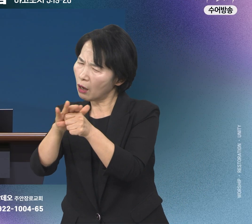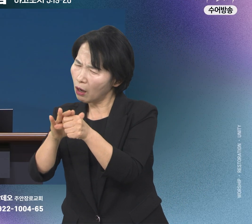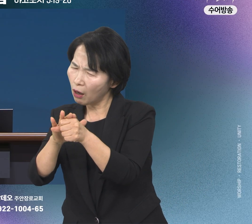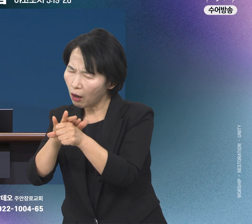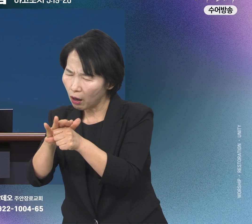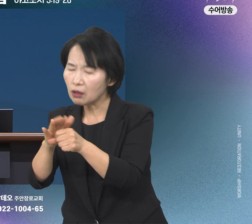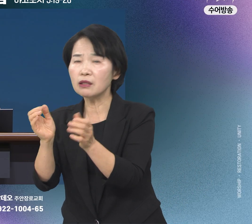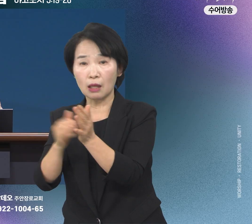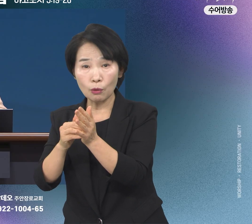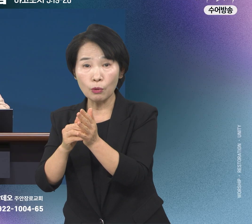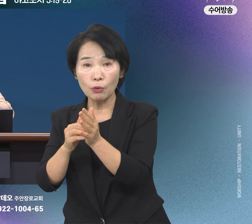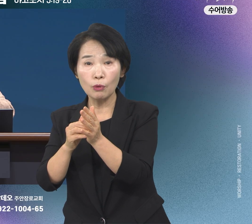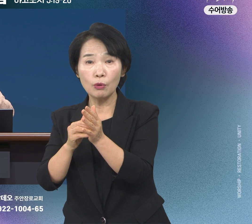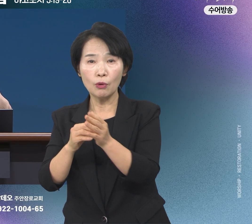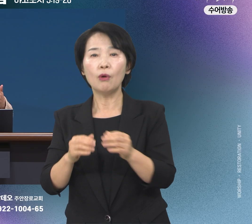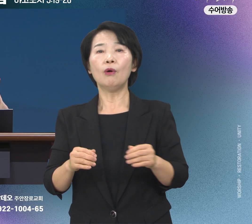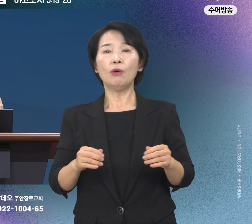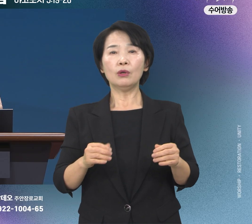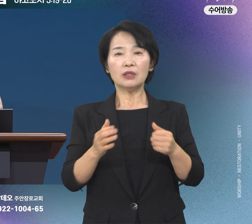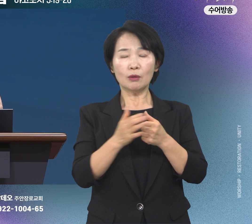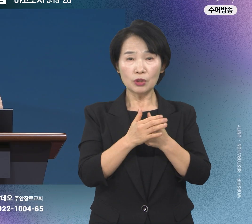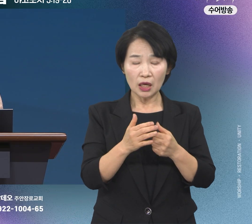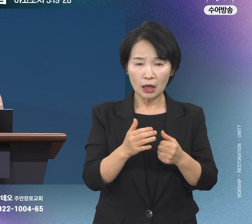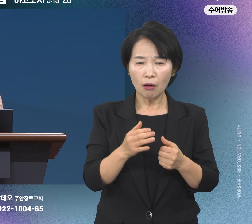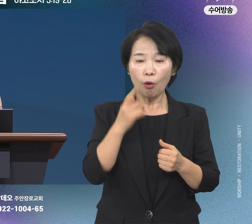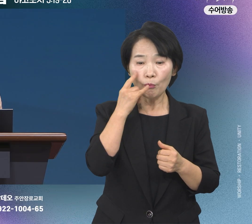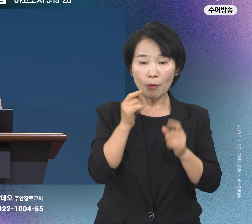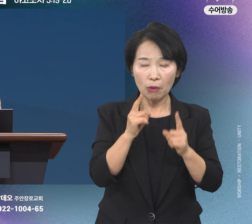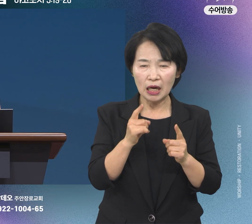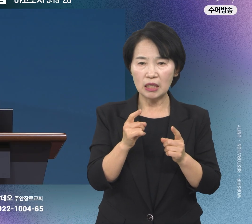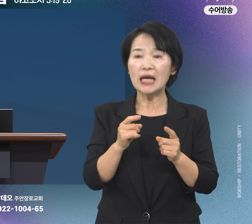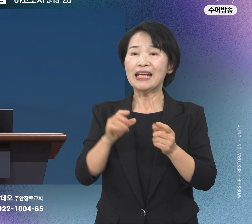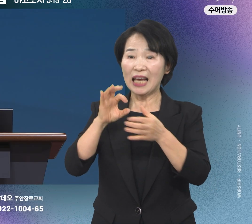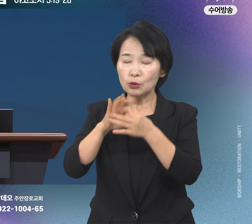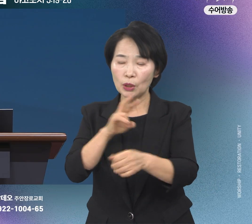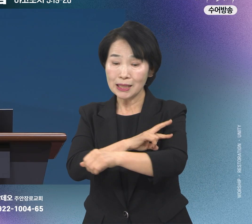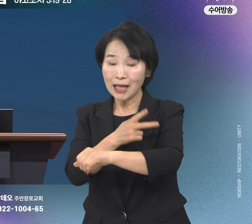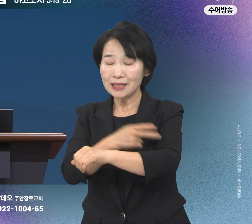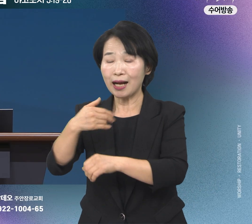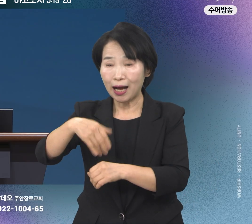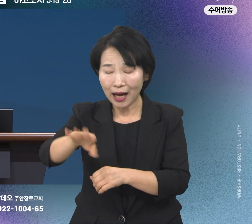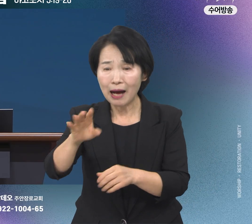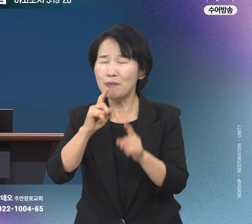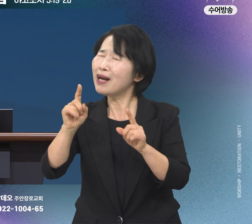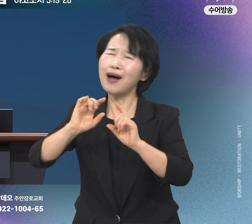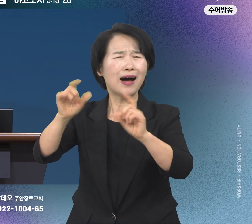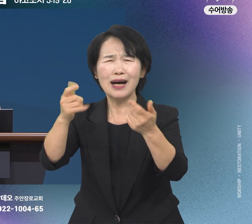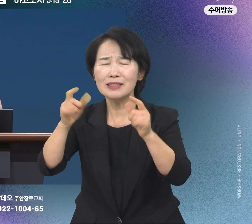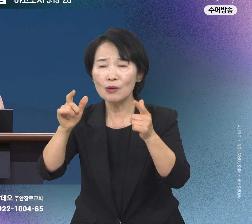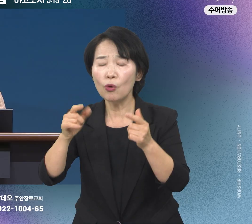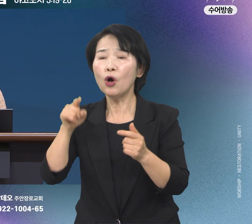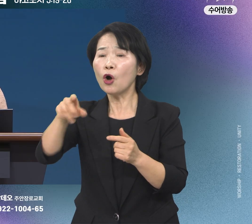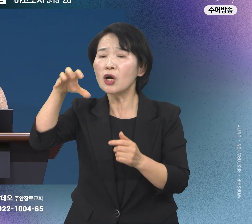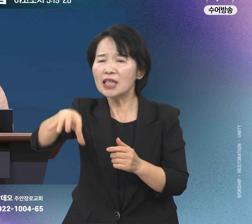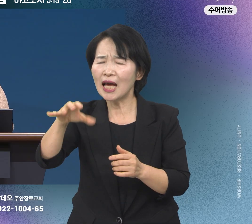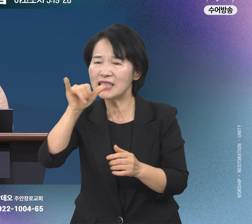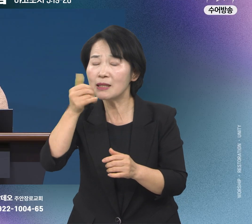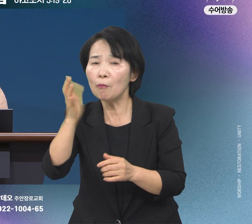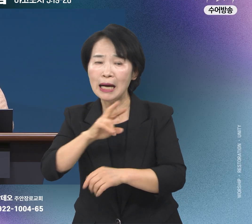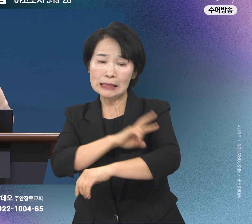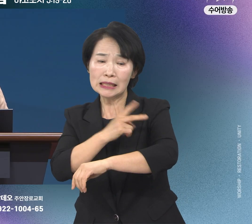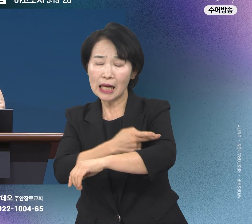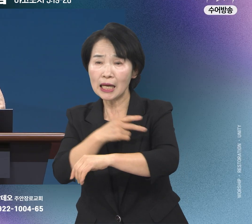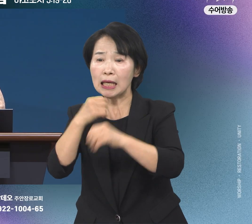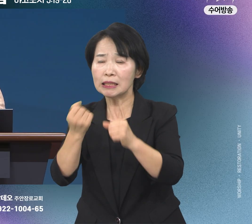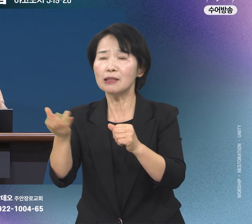인정해 줄게. 근데 이게 신천지에 가라 이 말이 아니라 너가 얼마나 거기서 하나님을 사랑했는지 알 수 있을 것 같아. 그래서 저는 이